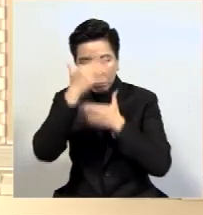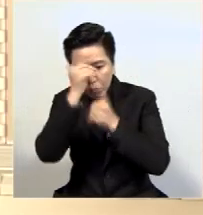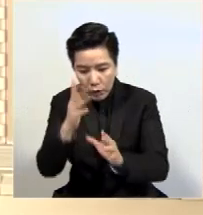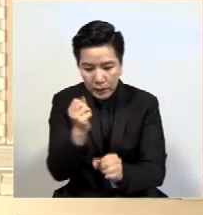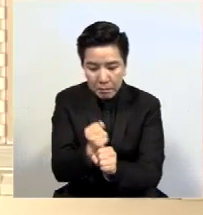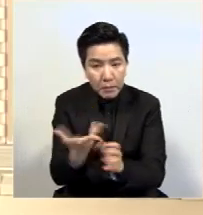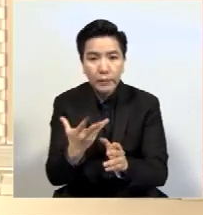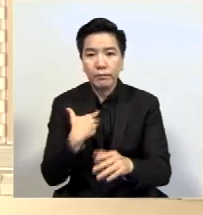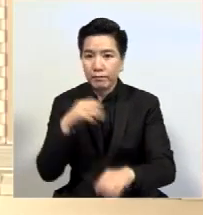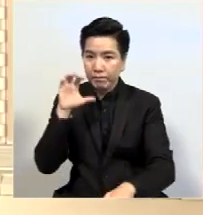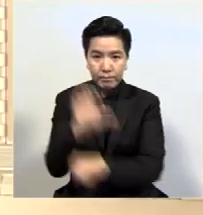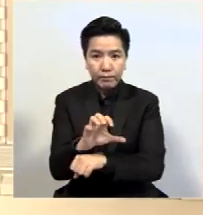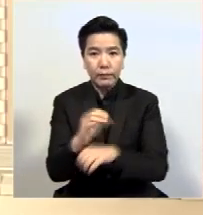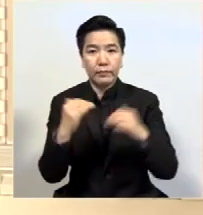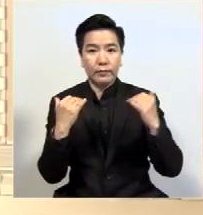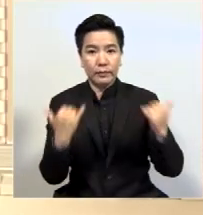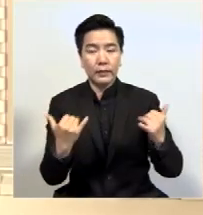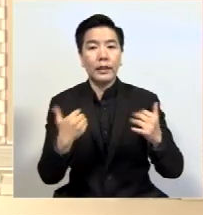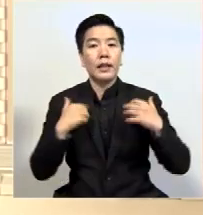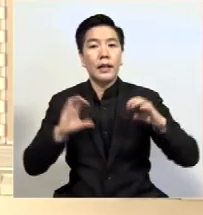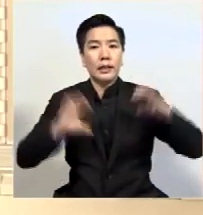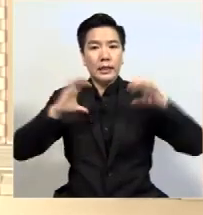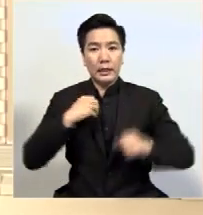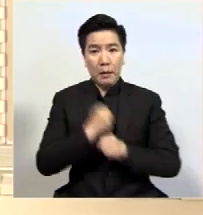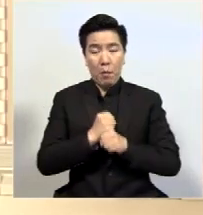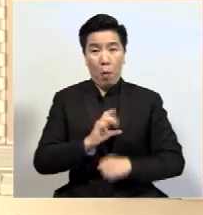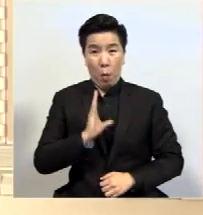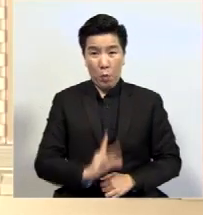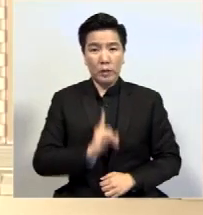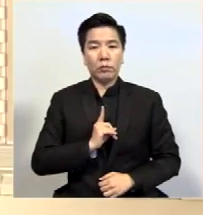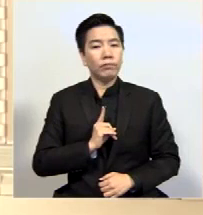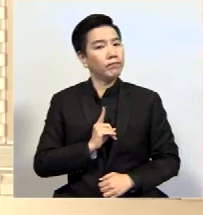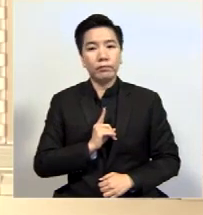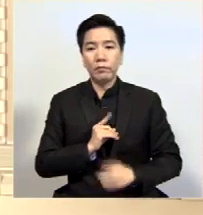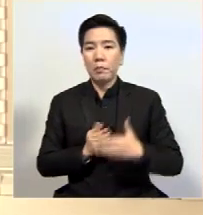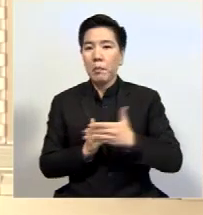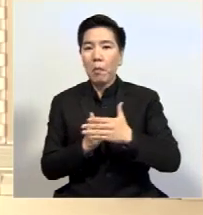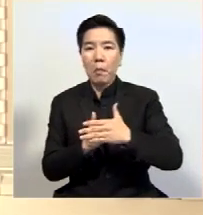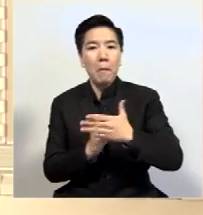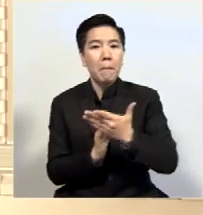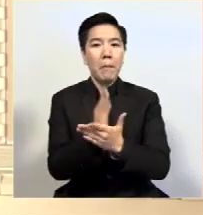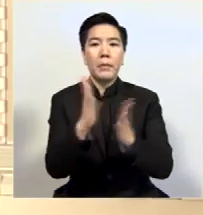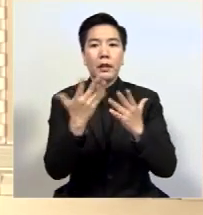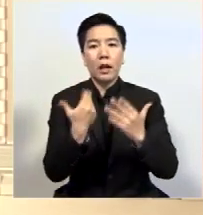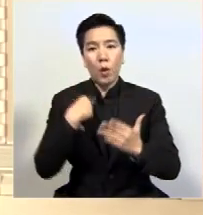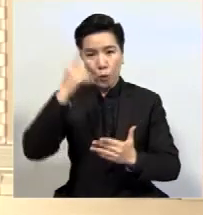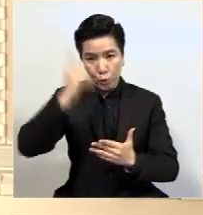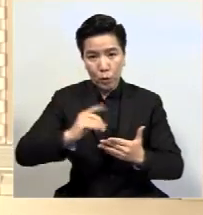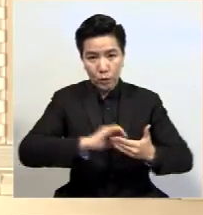การปฏิบัติหน้าที่อย่างไรก็ตามภาครัฐอย่างเดียวไม่สามารถจะฝ่าวิกฤตไปได้เพียงลำพังถ้าเรา